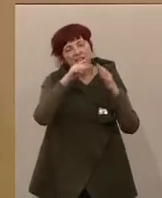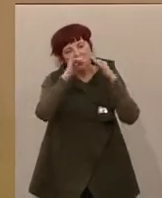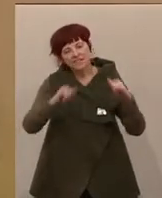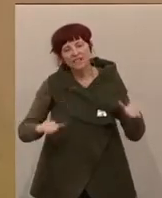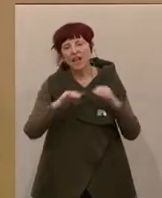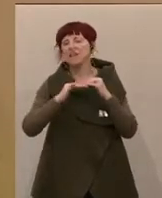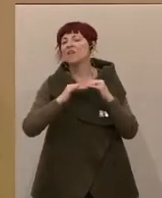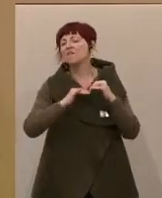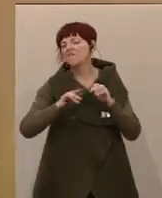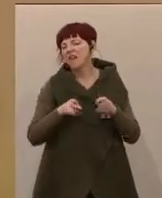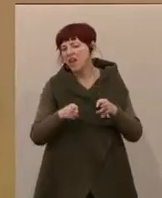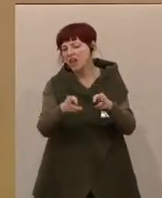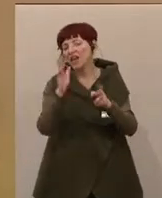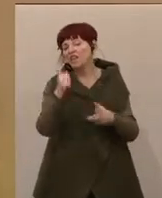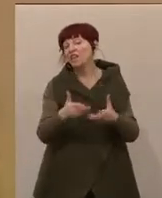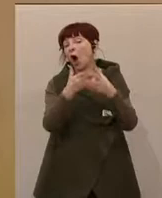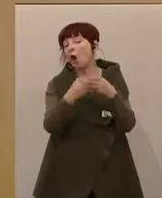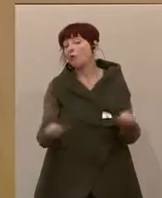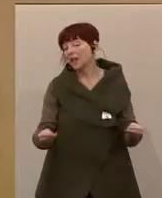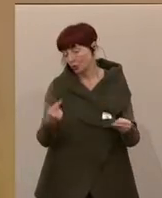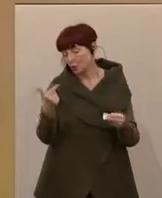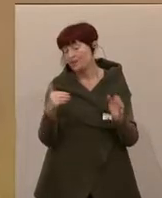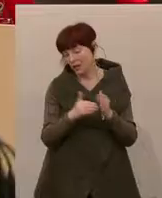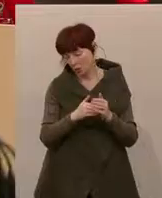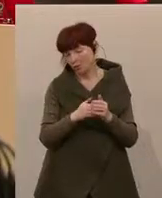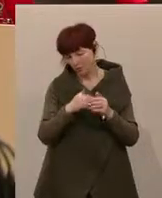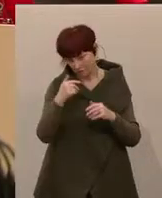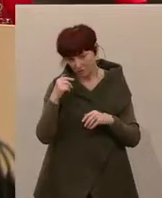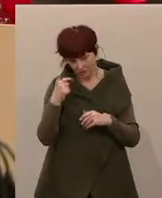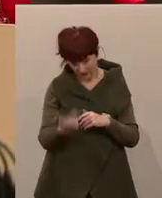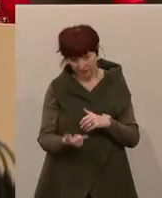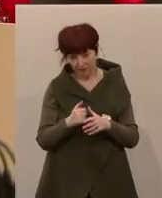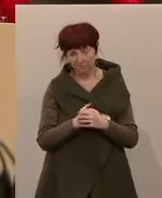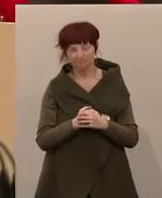und Herren, aufgelöst. Zweitens,